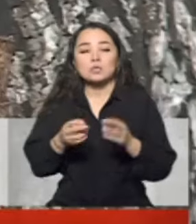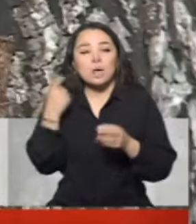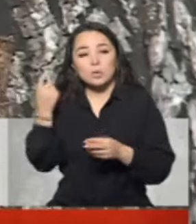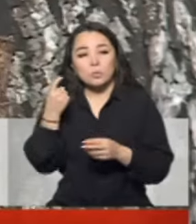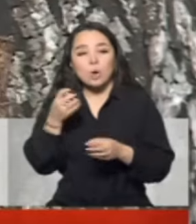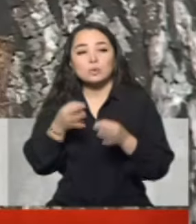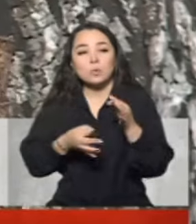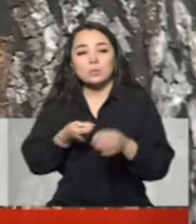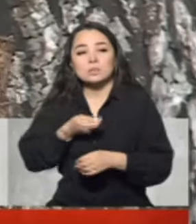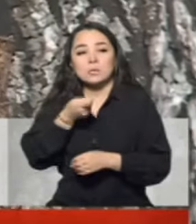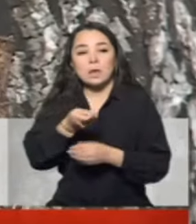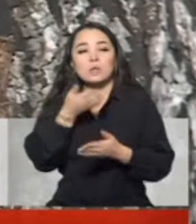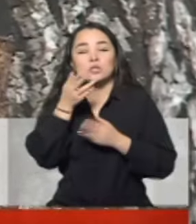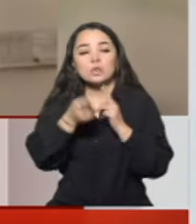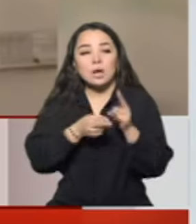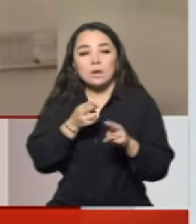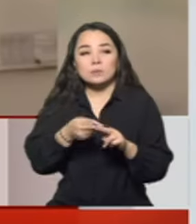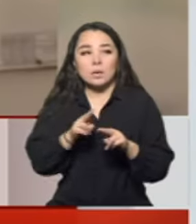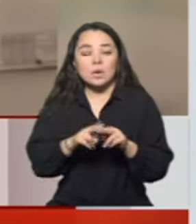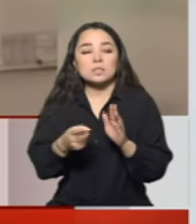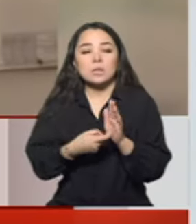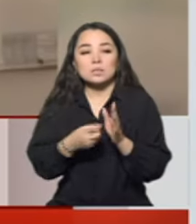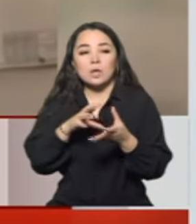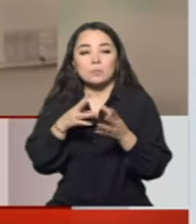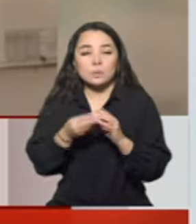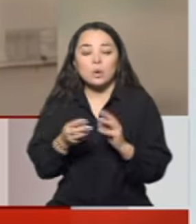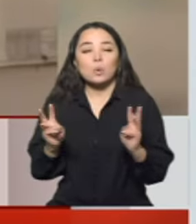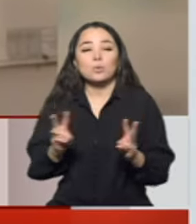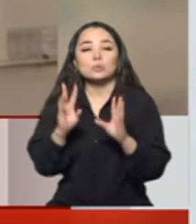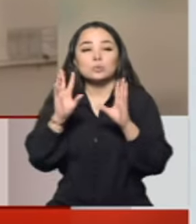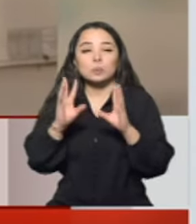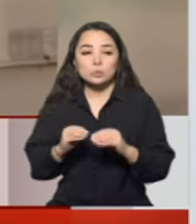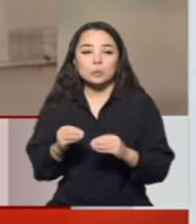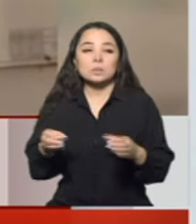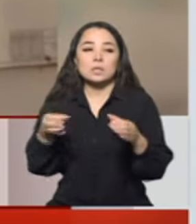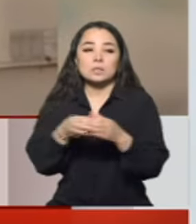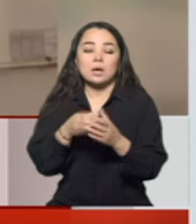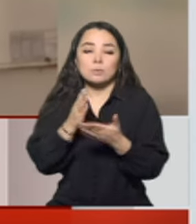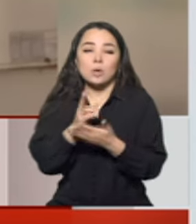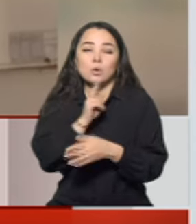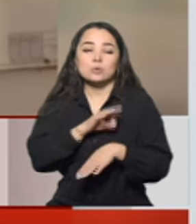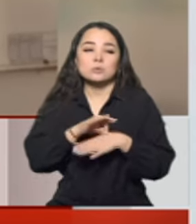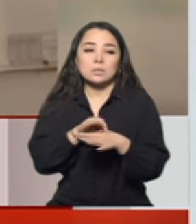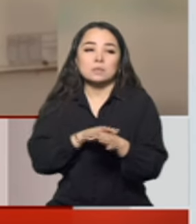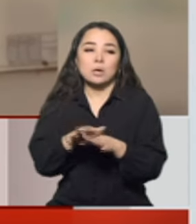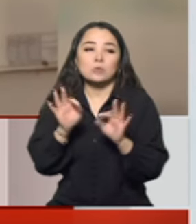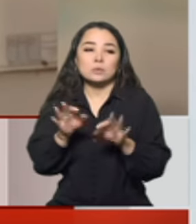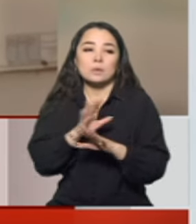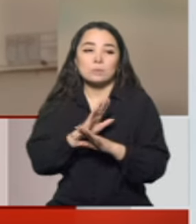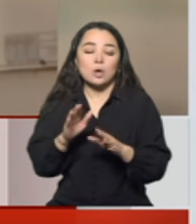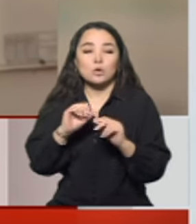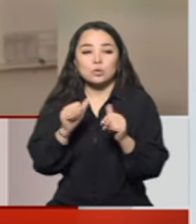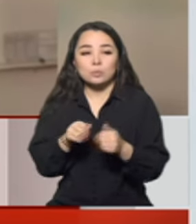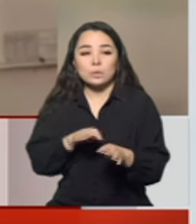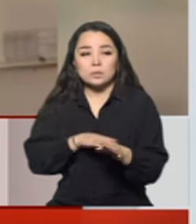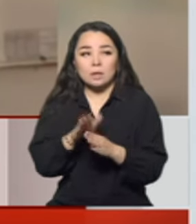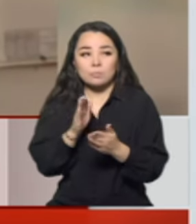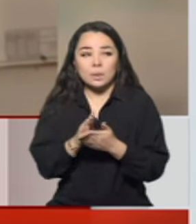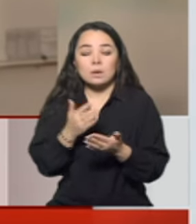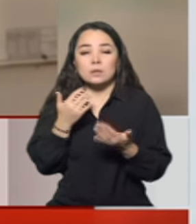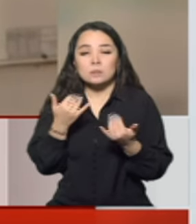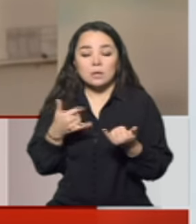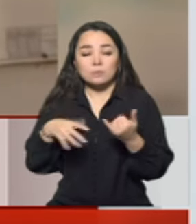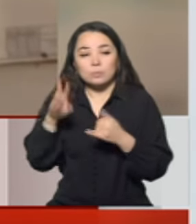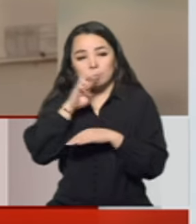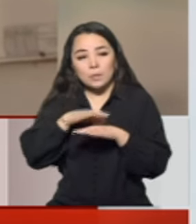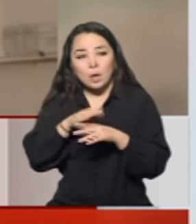шағымданған. Ауылдық округ әкімдігінің дер кезінде ерікті өрт сөндіру құрылымының жұмысын дұрыс ұйымдастырмау салдарынан дала өрті